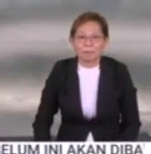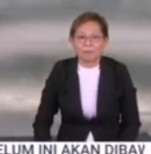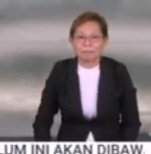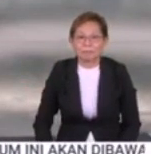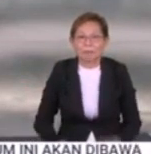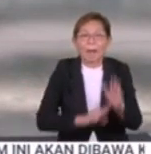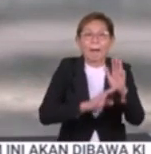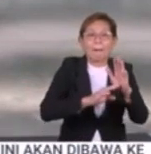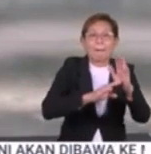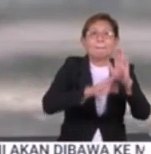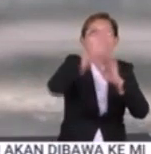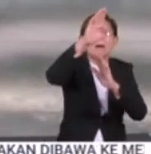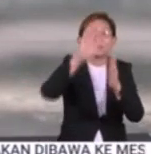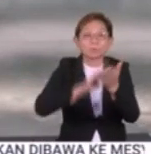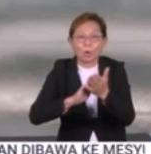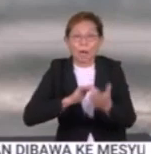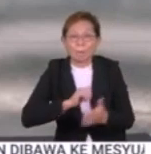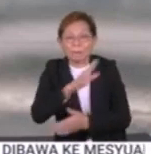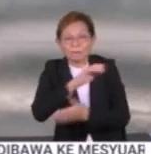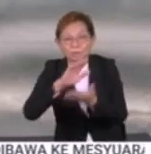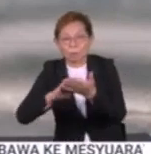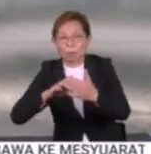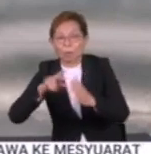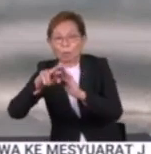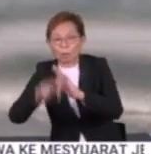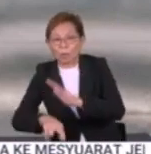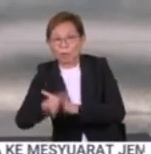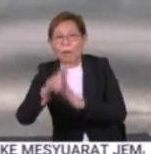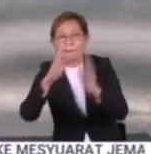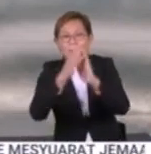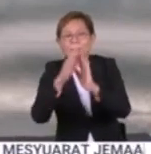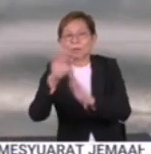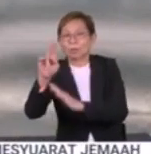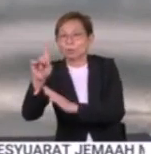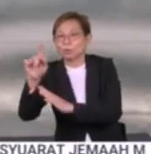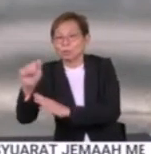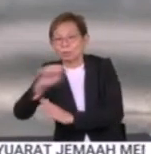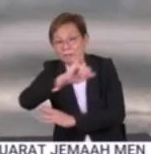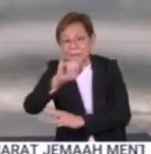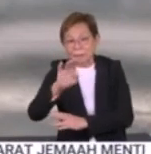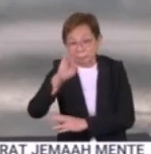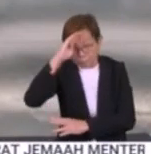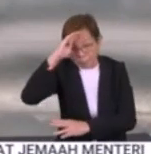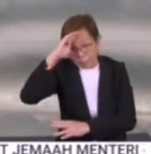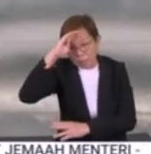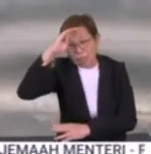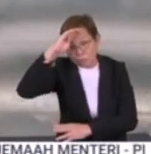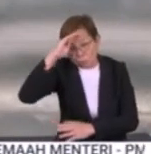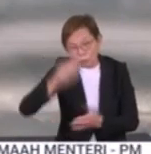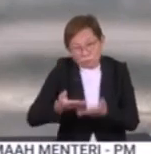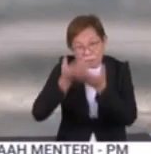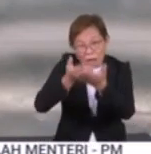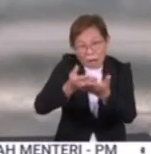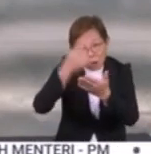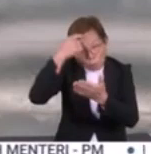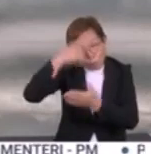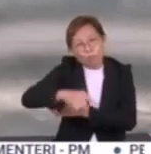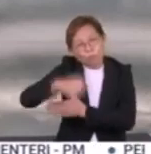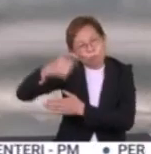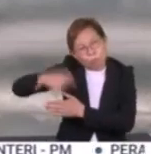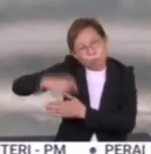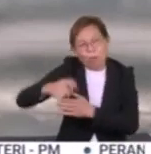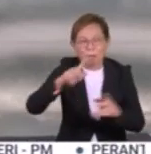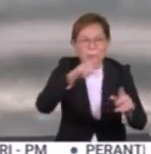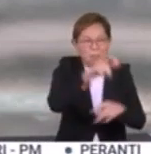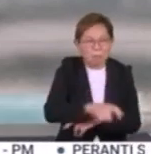pembangunan sekolah agama dan sekolah rendah di Bandar Udara dicadangkan pagi memenuhi kepulauan